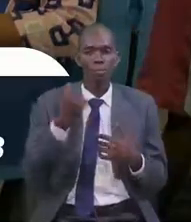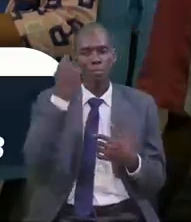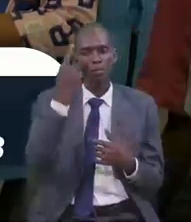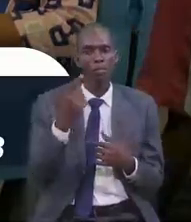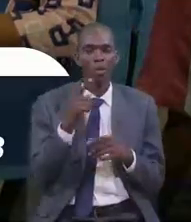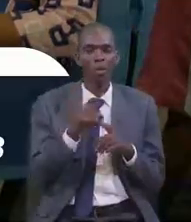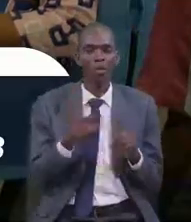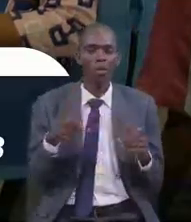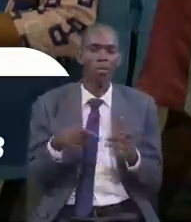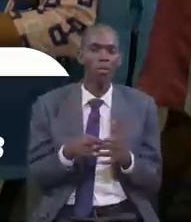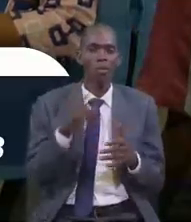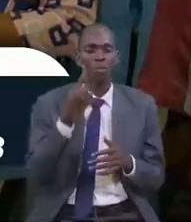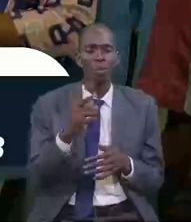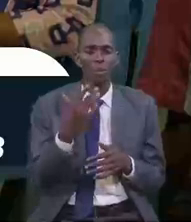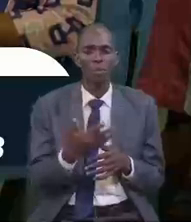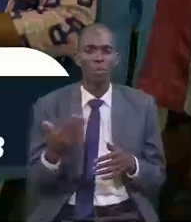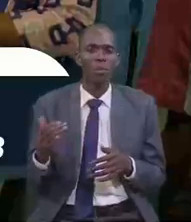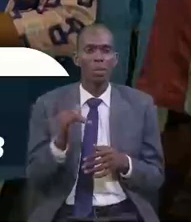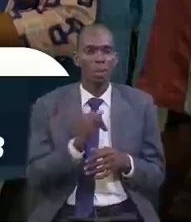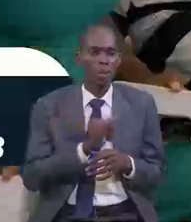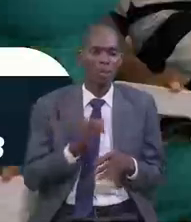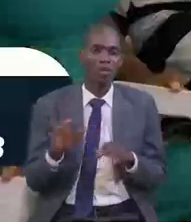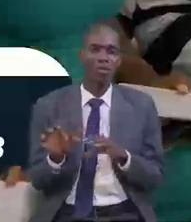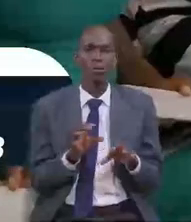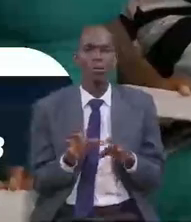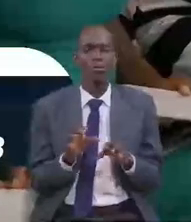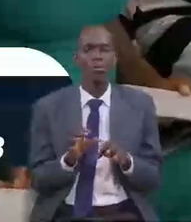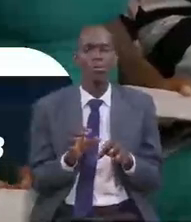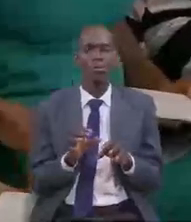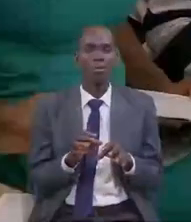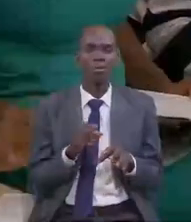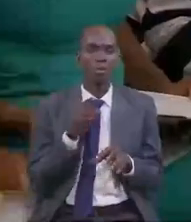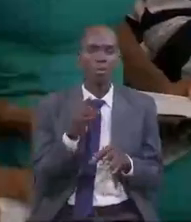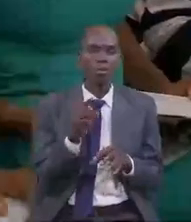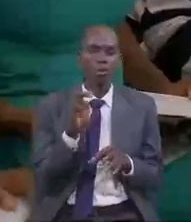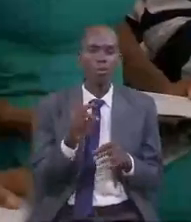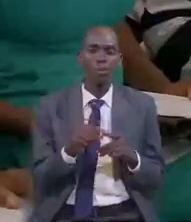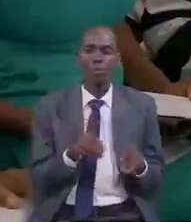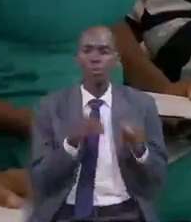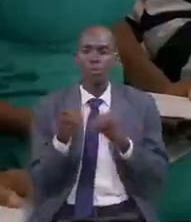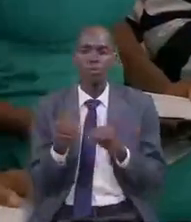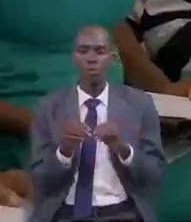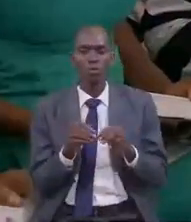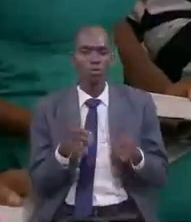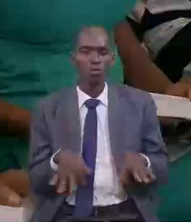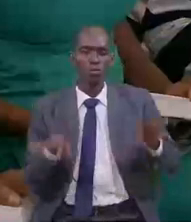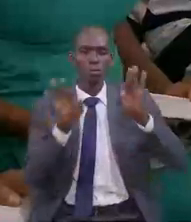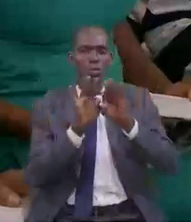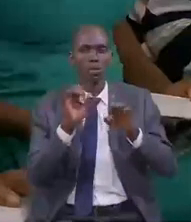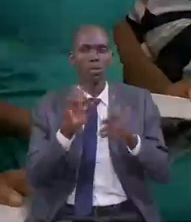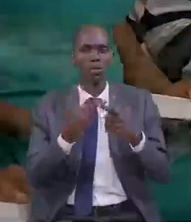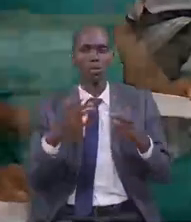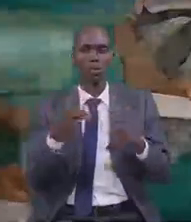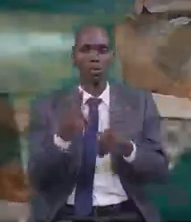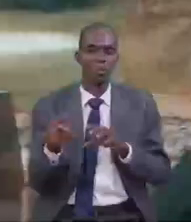une chose. Vous voyez? Vous devez avoir la priorité dans votre vie. Je fais une chose. Il